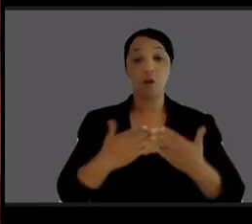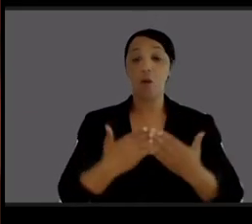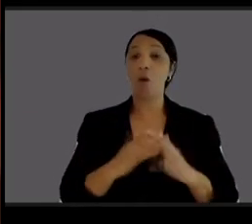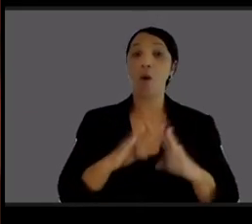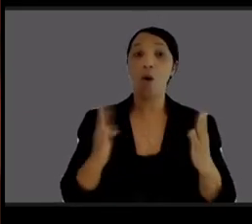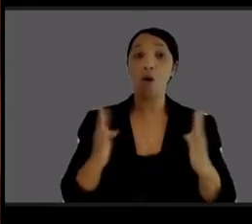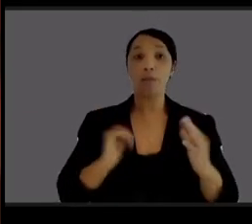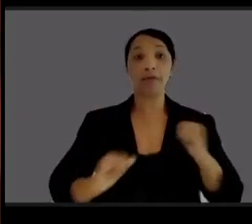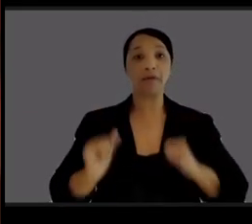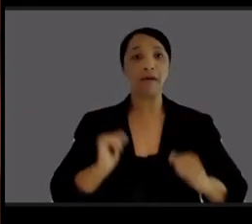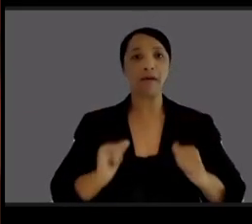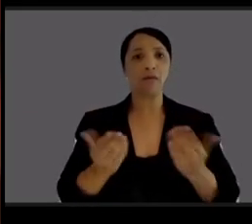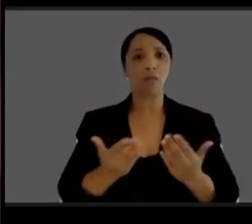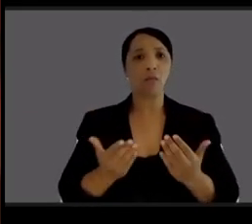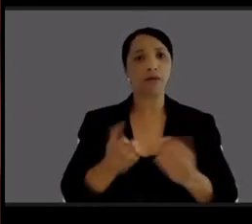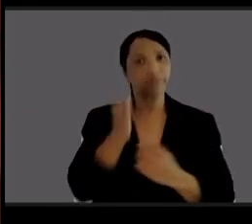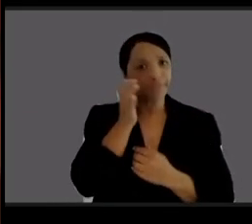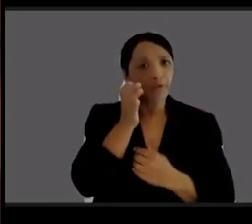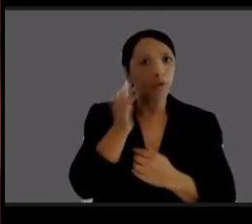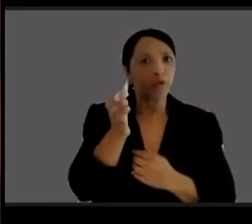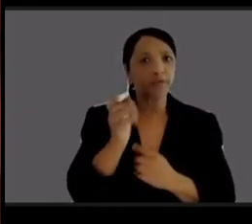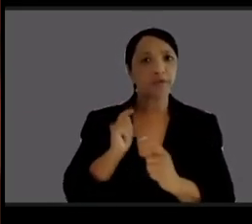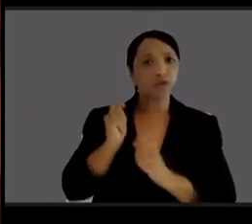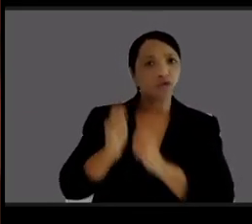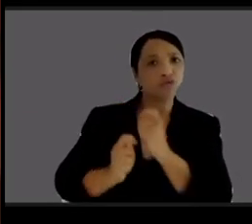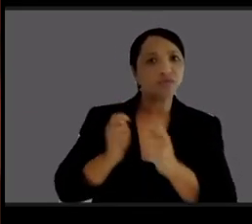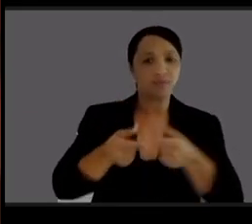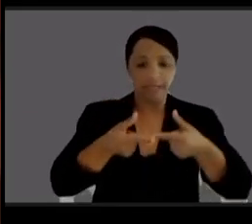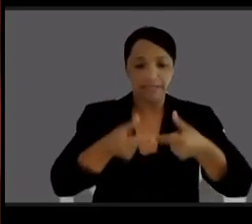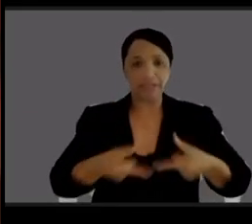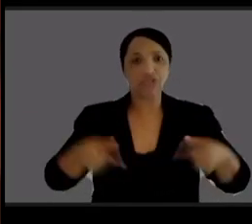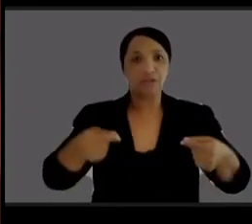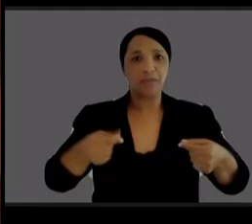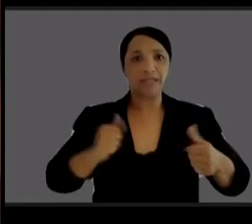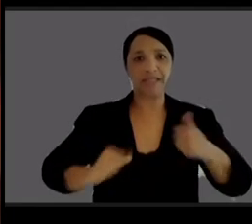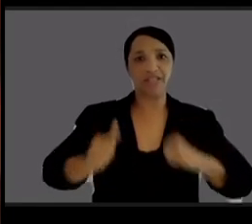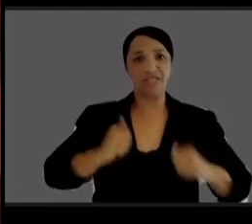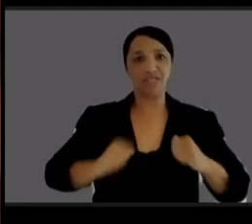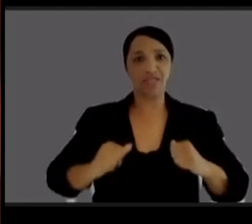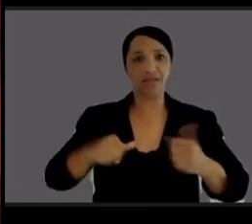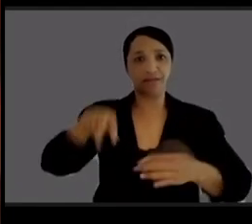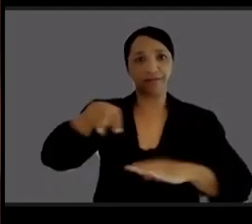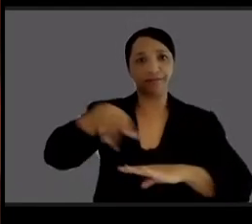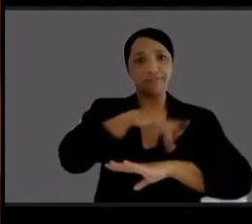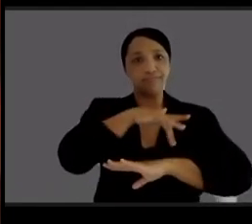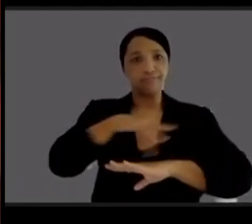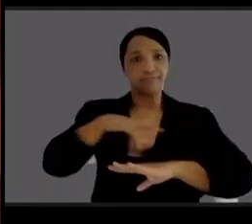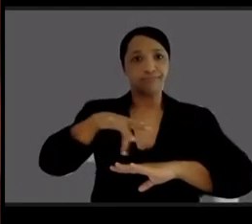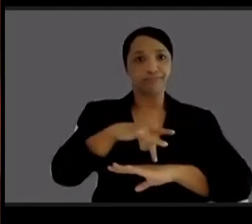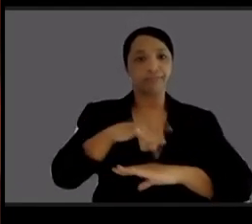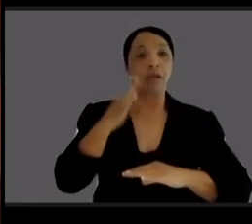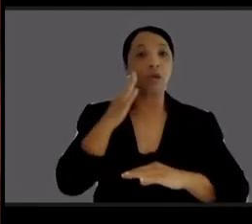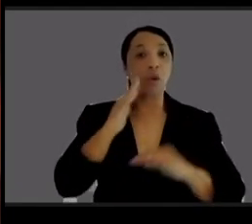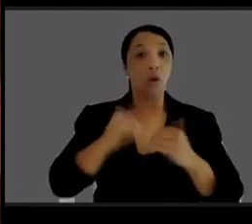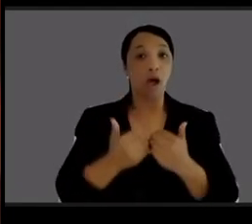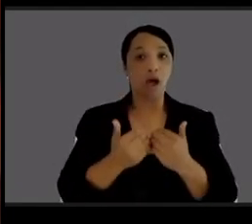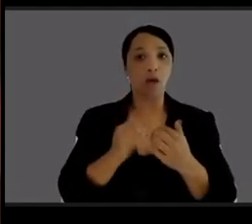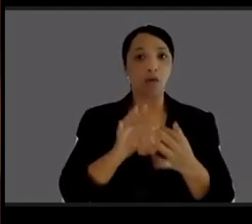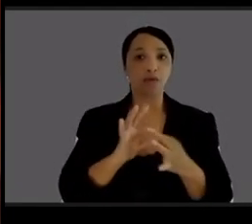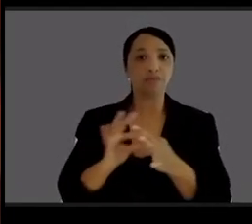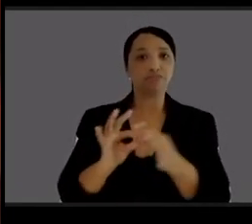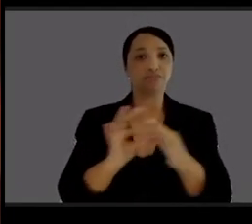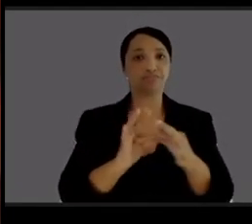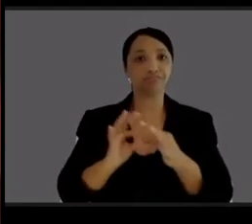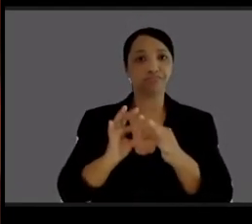maintenant, en guise d'acte d'ouverture, la pièce de théâtre Kabuki de Lyon avec Sansui